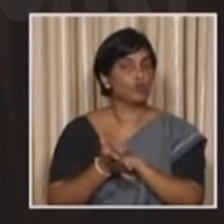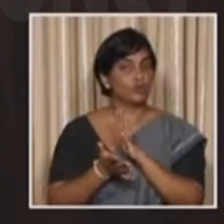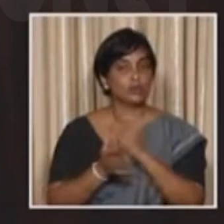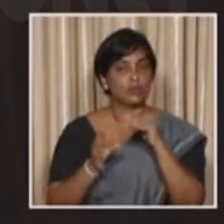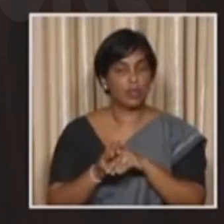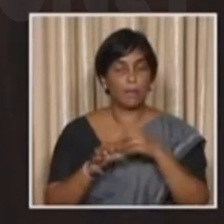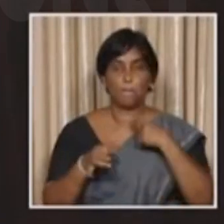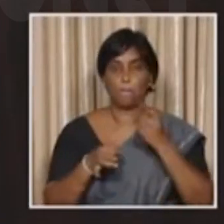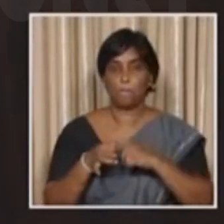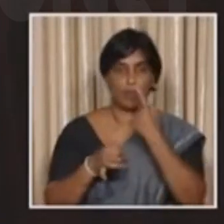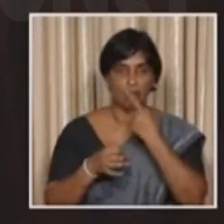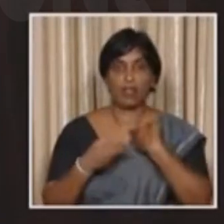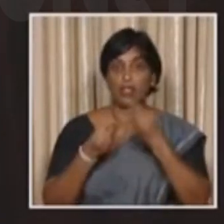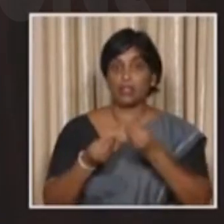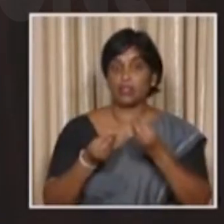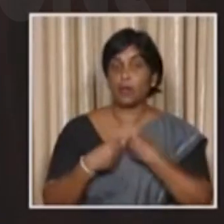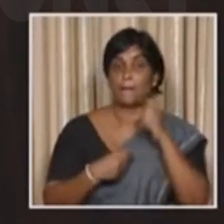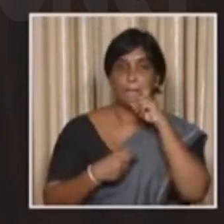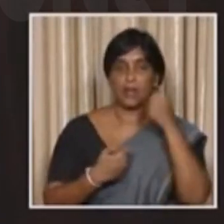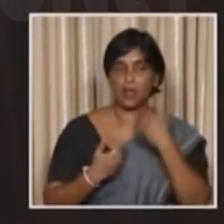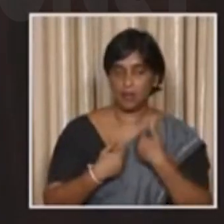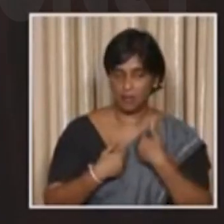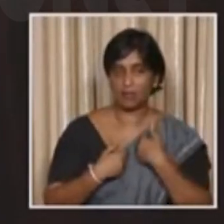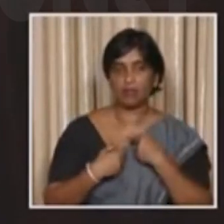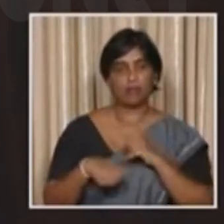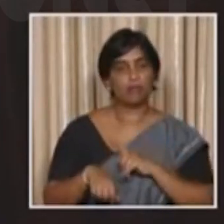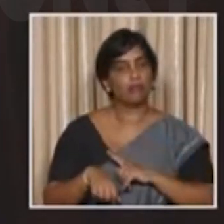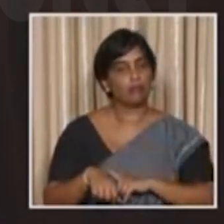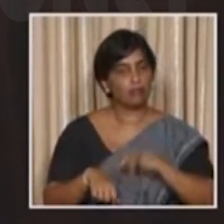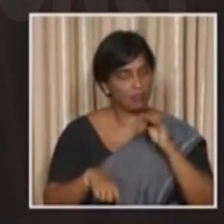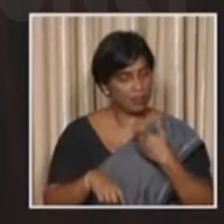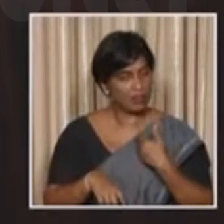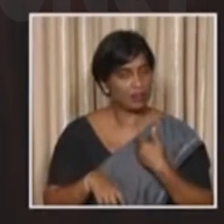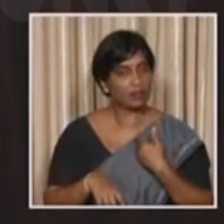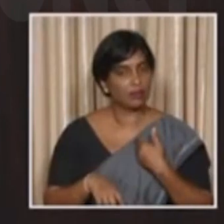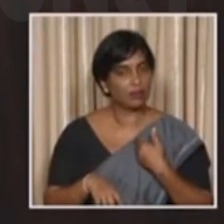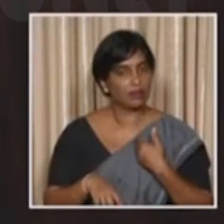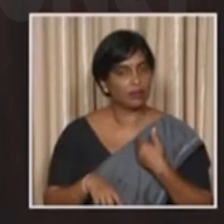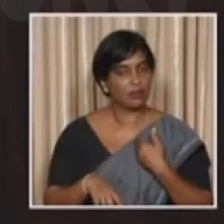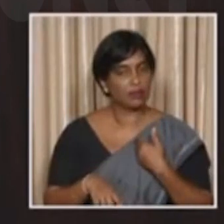ඇවිල්ලා මගෙන් ප්‍රශ්නයක් අහලා මට තෑගි දීපු පෑන අවාසනාවකට